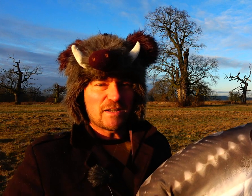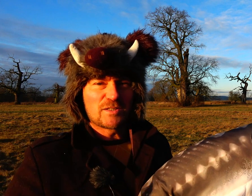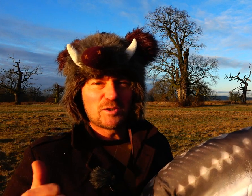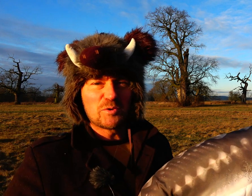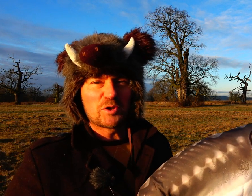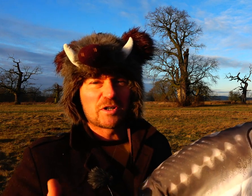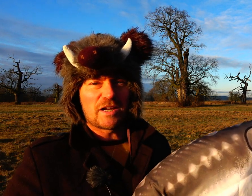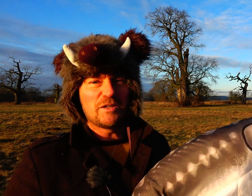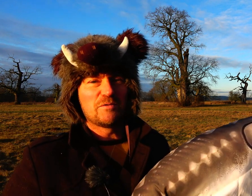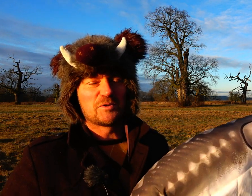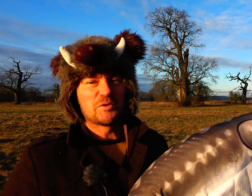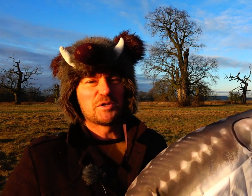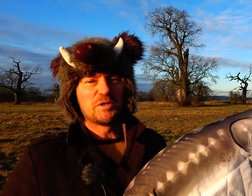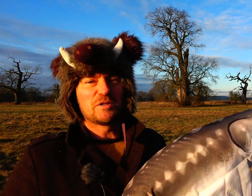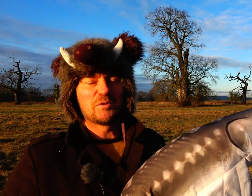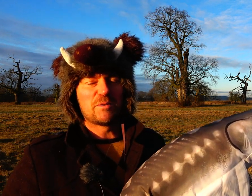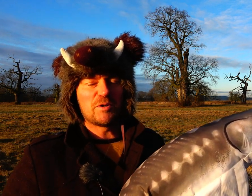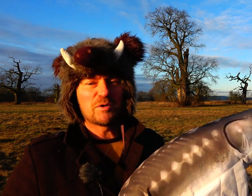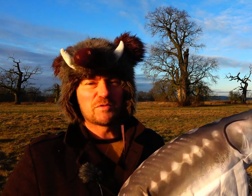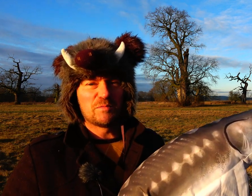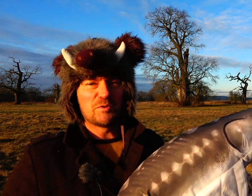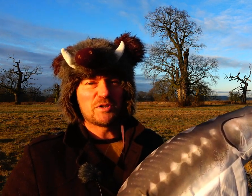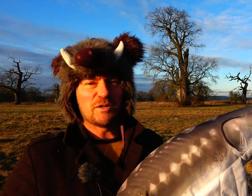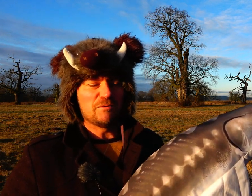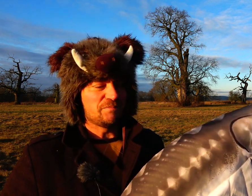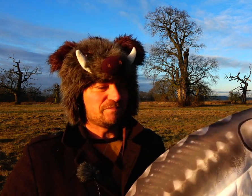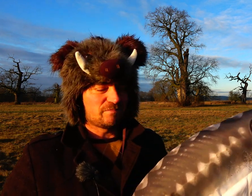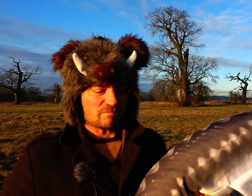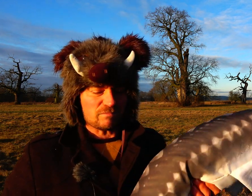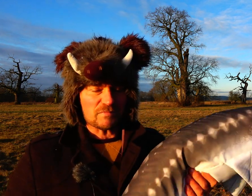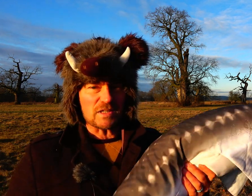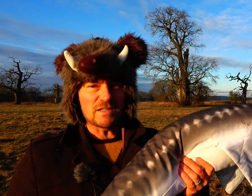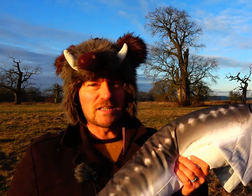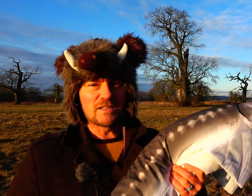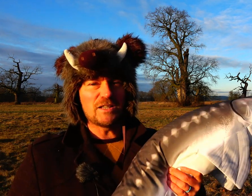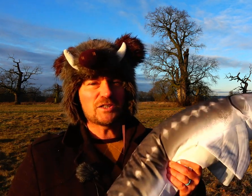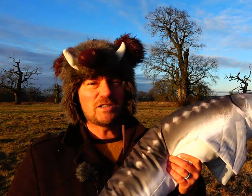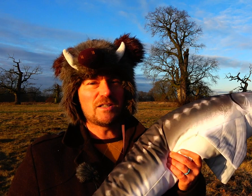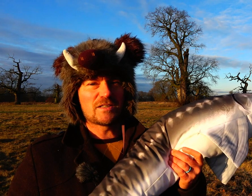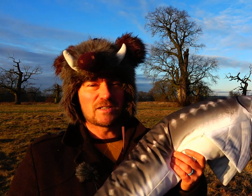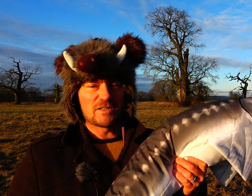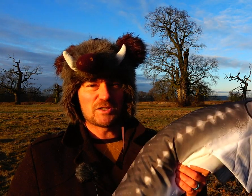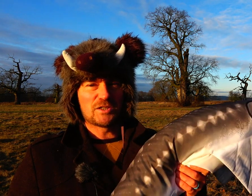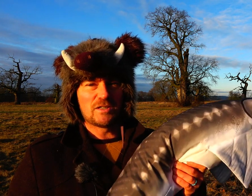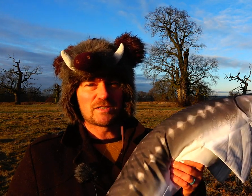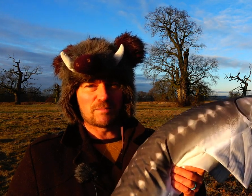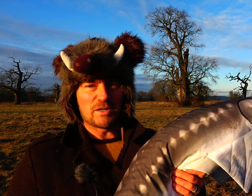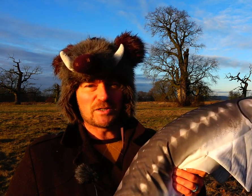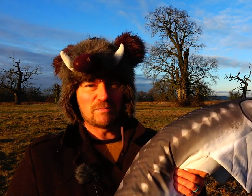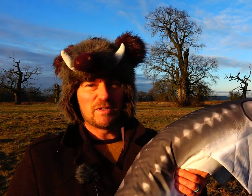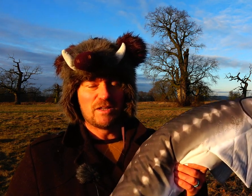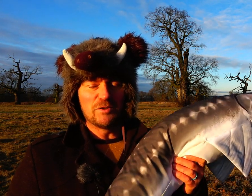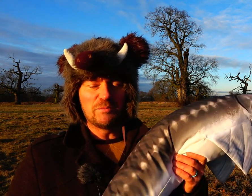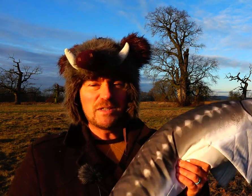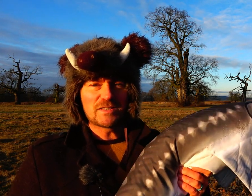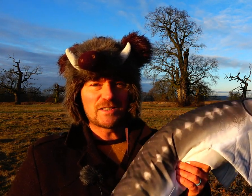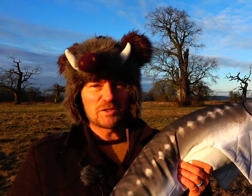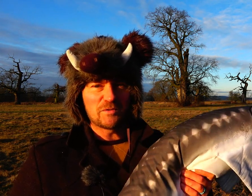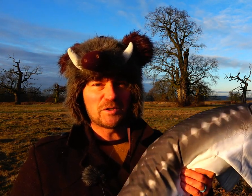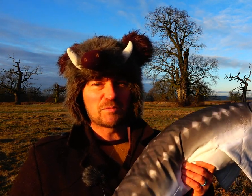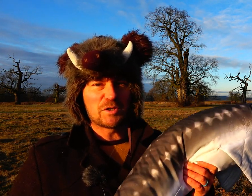Jest bardzo dużo krajów, które biorą w tym udział. Serdecznie, serdecznie zapraszam